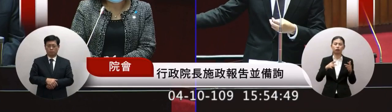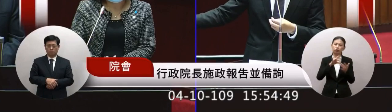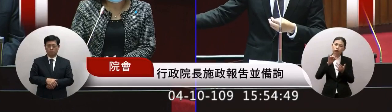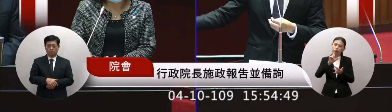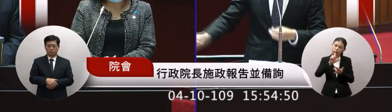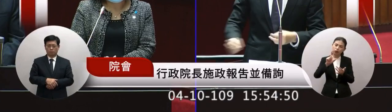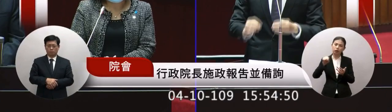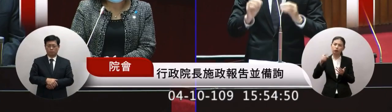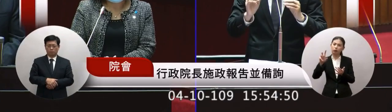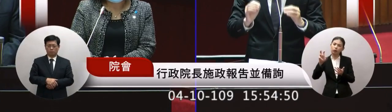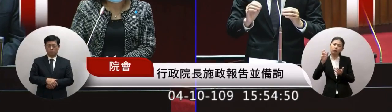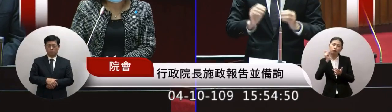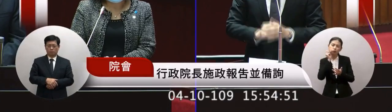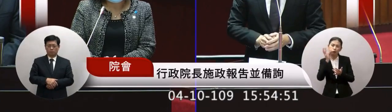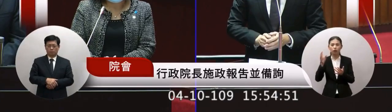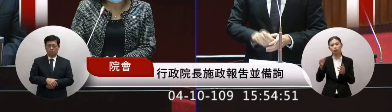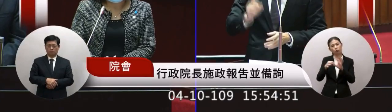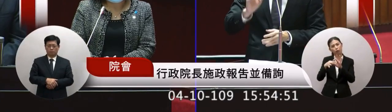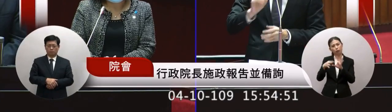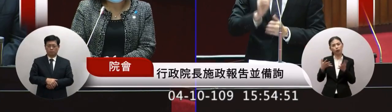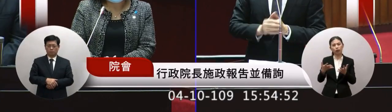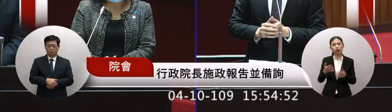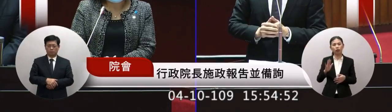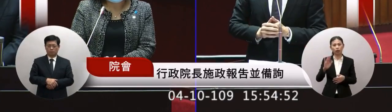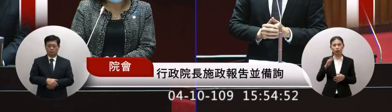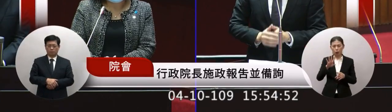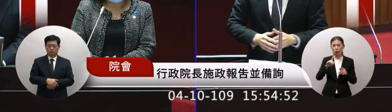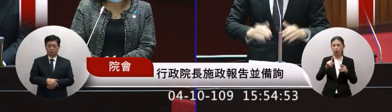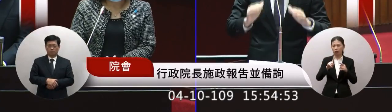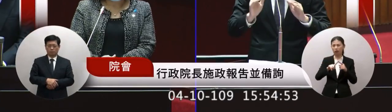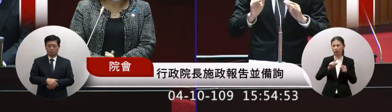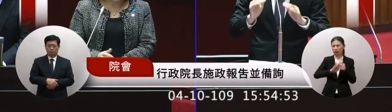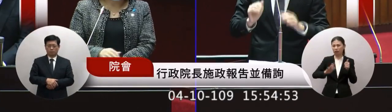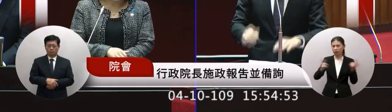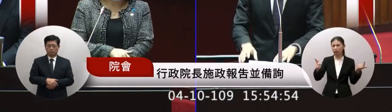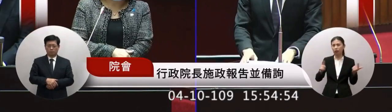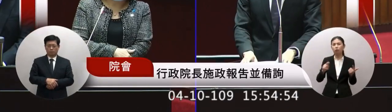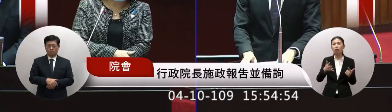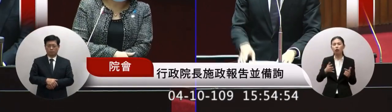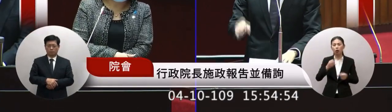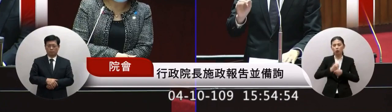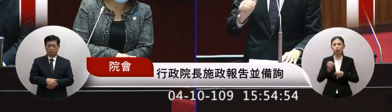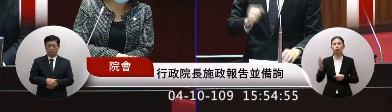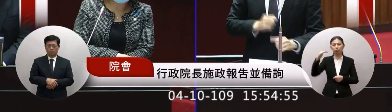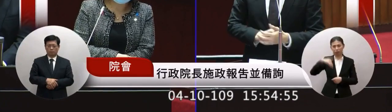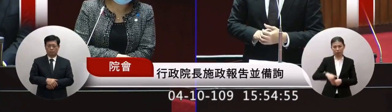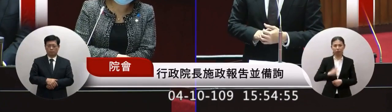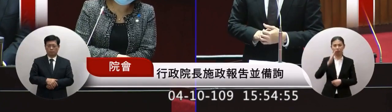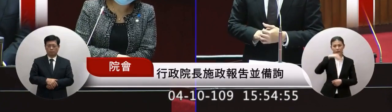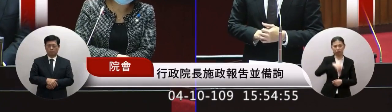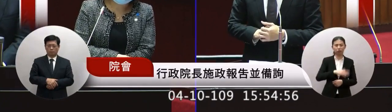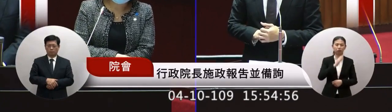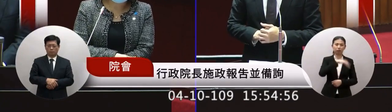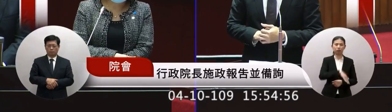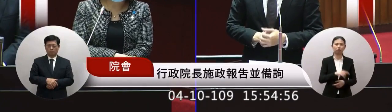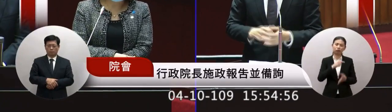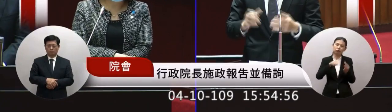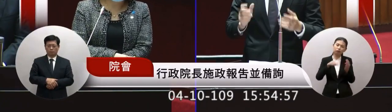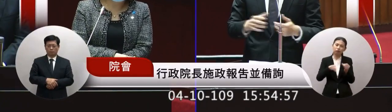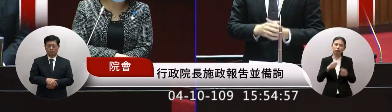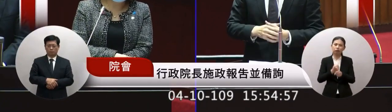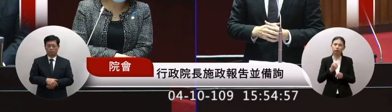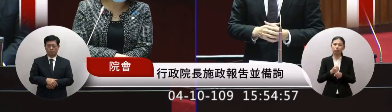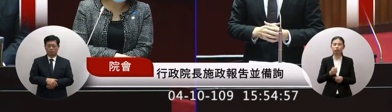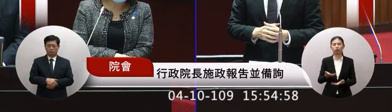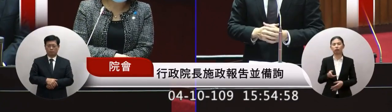少的。啊，但是对迄种吼，有一种人影响上大，就是迄种无稳定的这个非典型的迄种工作者啦，吼派